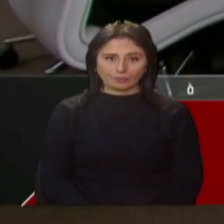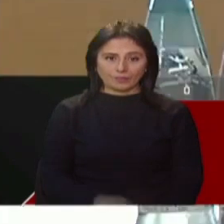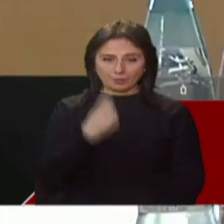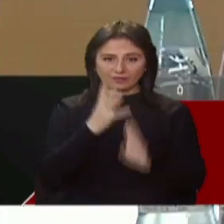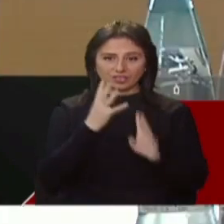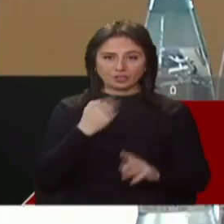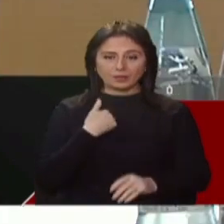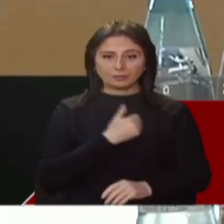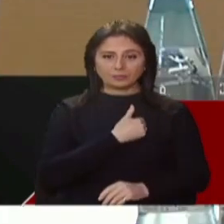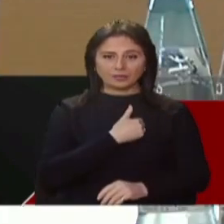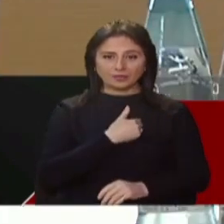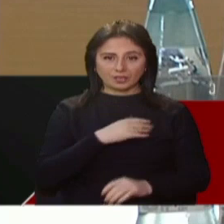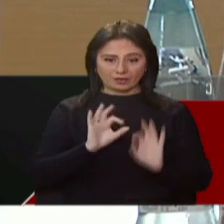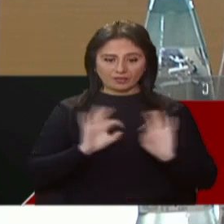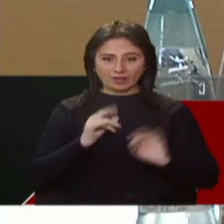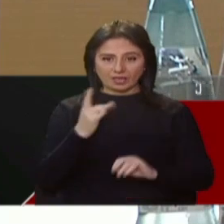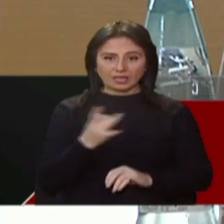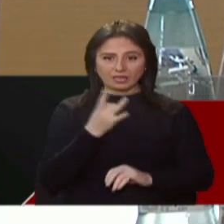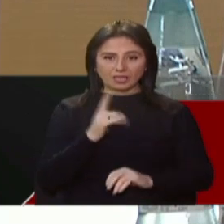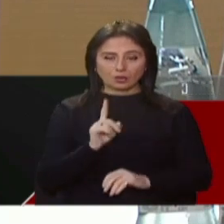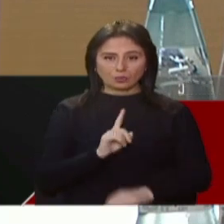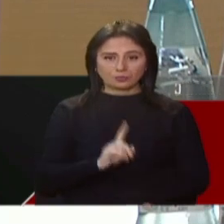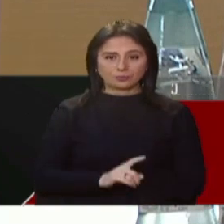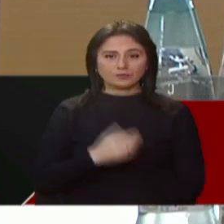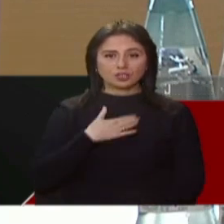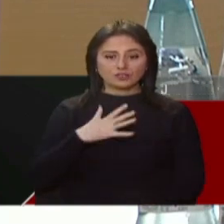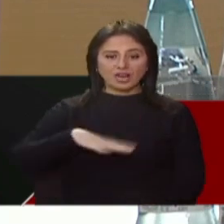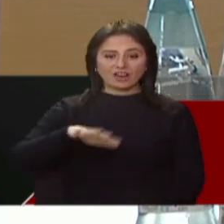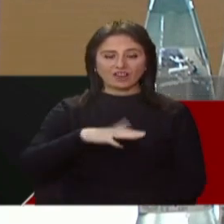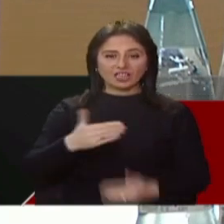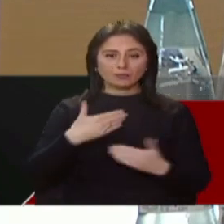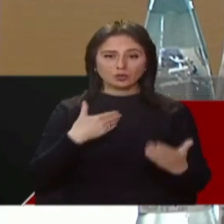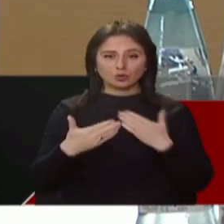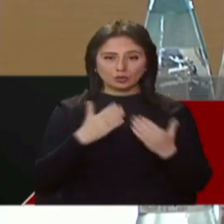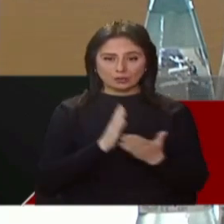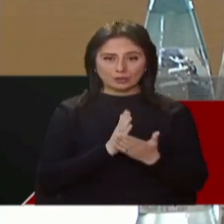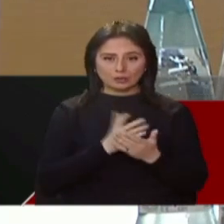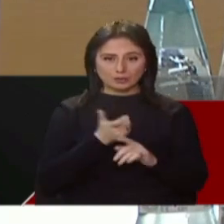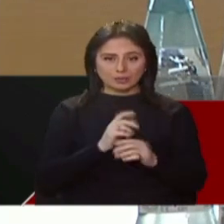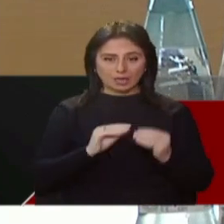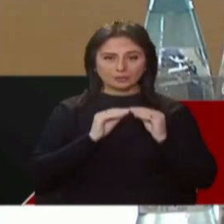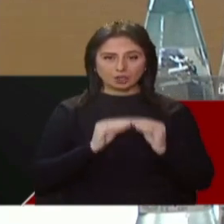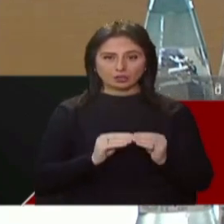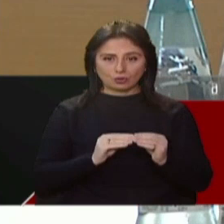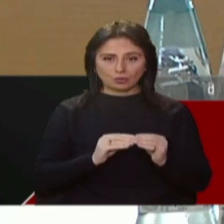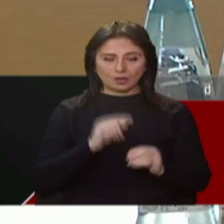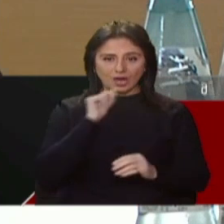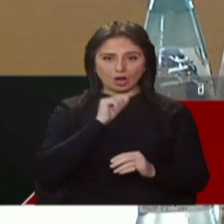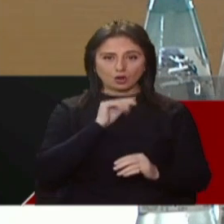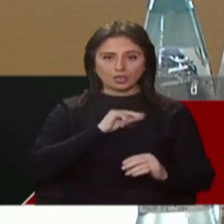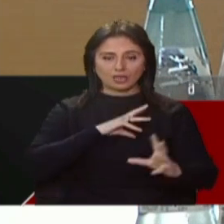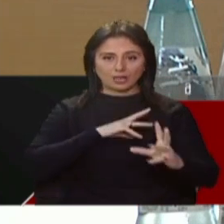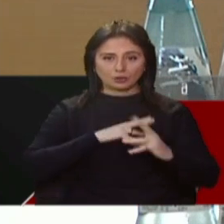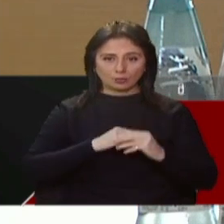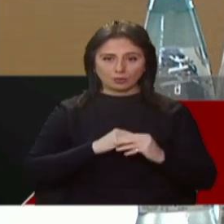პირველ რიგში მე მინდა აღნიშნო კიდევ ერთხელ, რომ ჩვენს ქვეყნებს შორის არსებობს ძალიან მჭიდრო ეკონომიკური